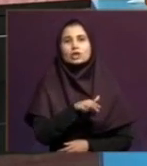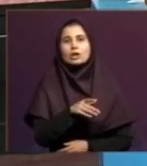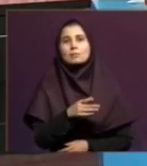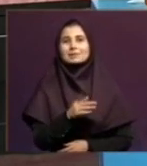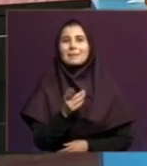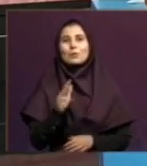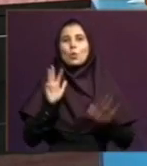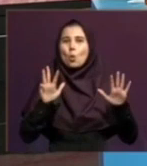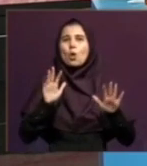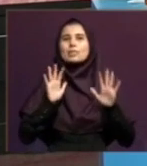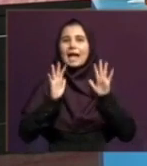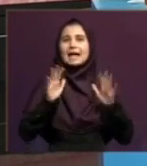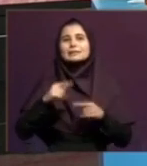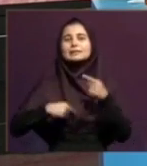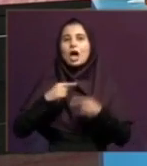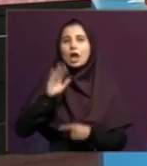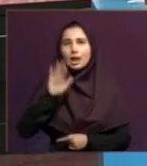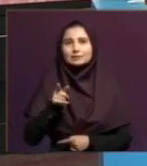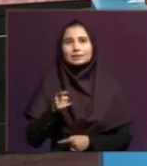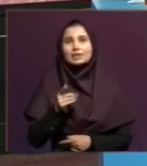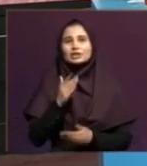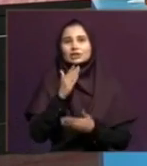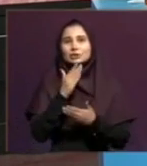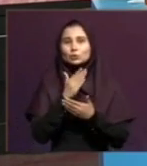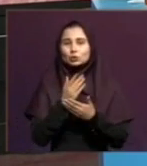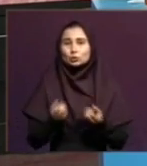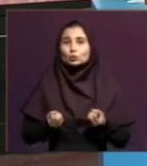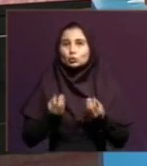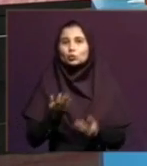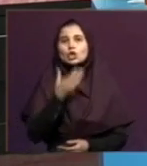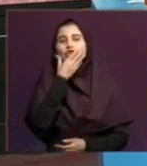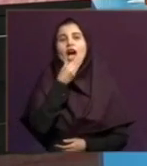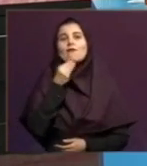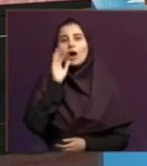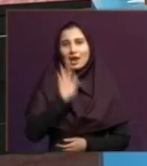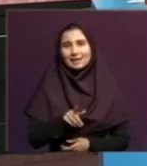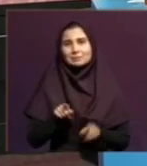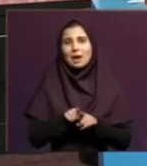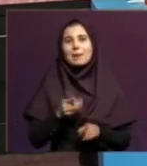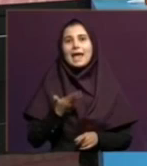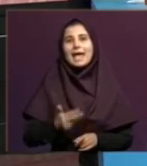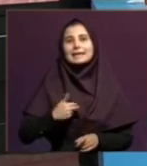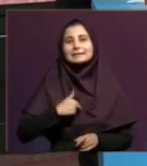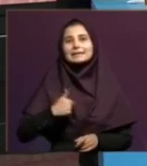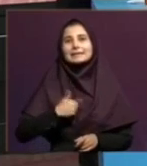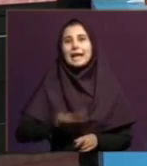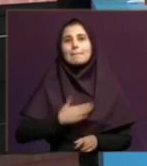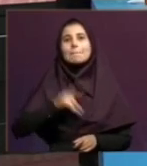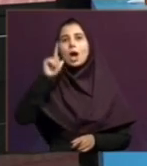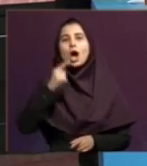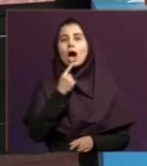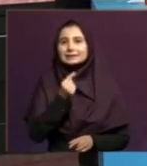میرن تو فاز 9، 10، 11 سال، چون داره کم شروع بلوغ هستش، میتونه یه نوع اگزمایی بهش میگن